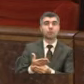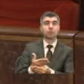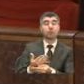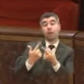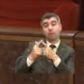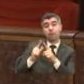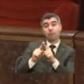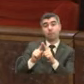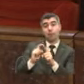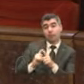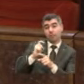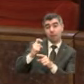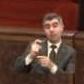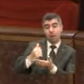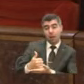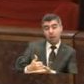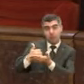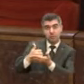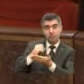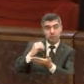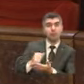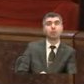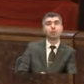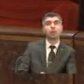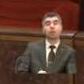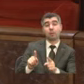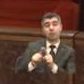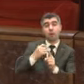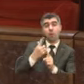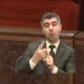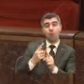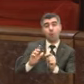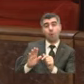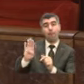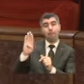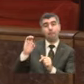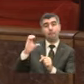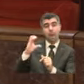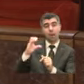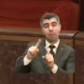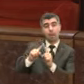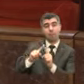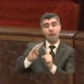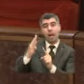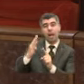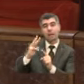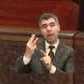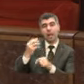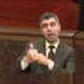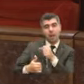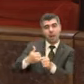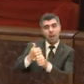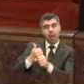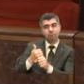بالنسبه للمنح، اللي عنده المنحه في المستوى ديال الاجازه كياخذ المنحه في الماستر، ولكن بالنسبه للاحياء كاين مشكل